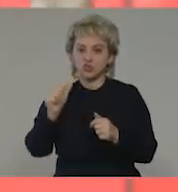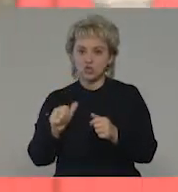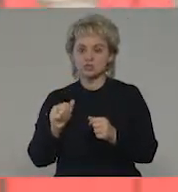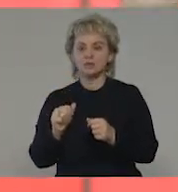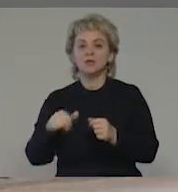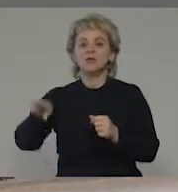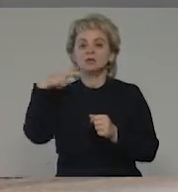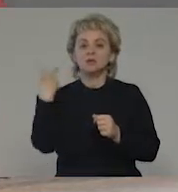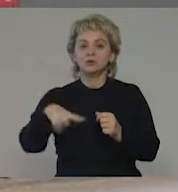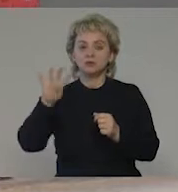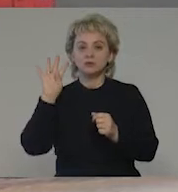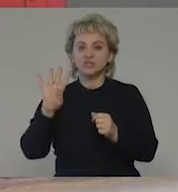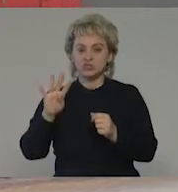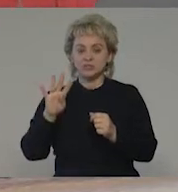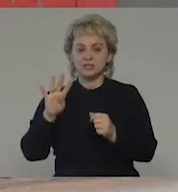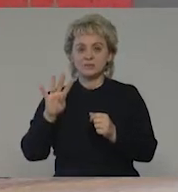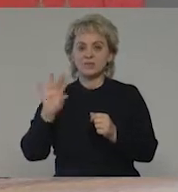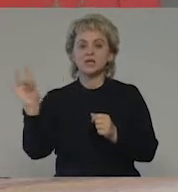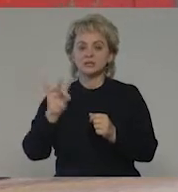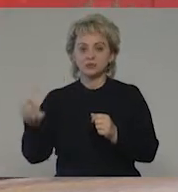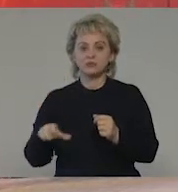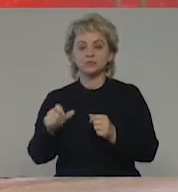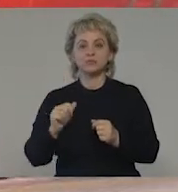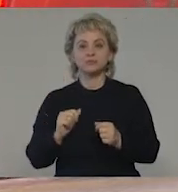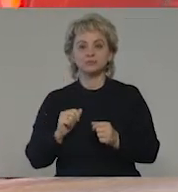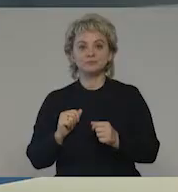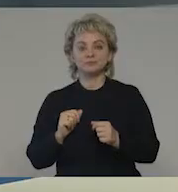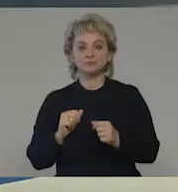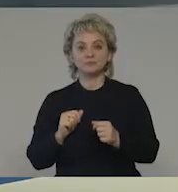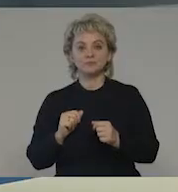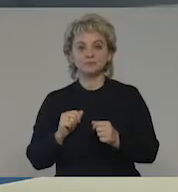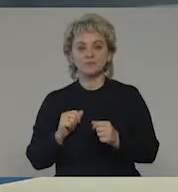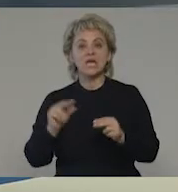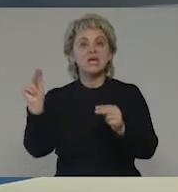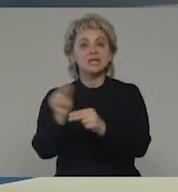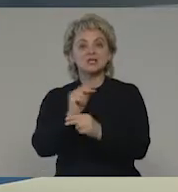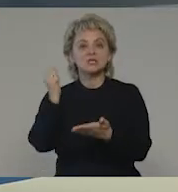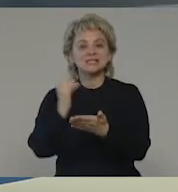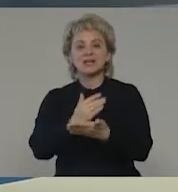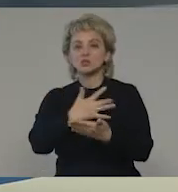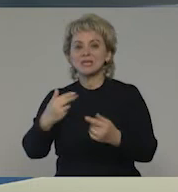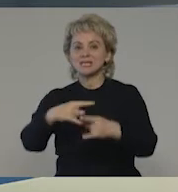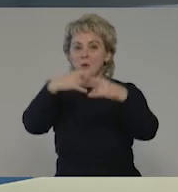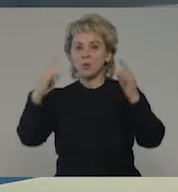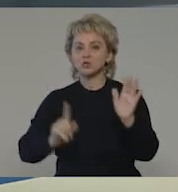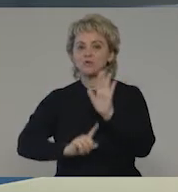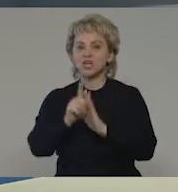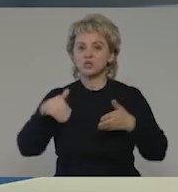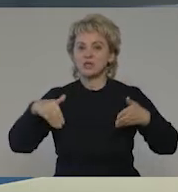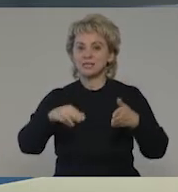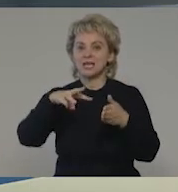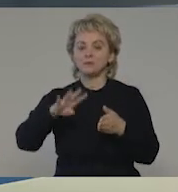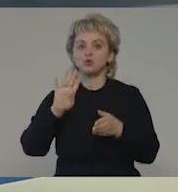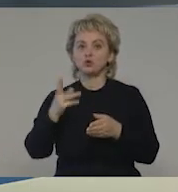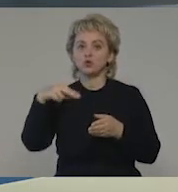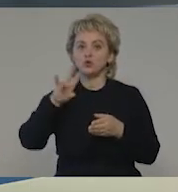Мария Индрикова, Андрей Токарев, Дон-24, Ростов-на-Дону. Реконструкцию сразу нескольких мостов начнут на